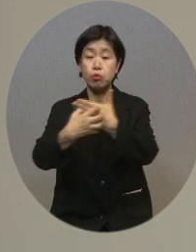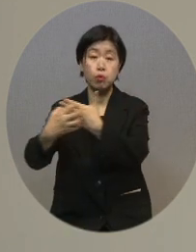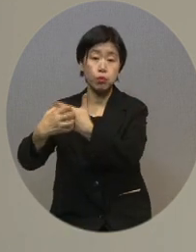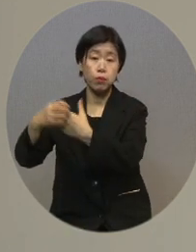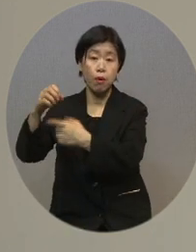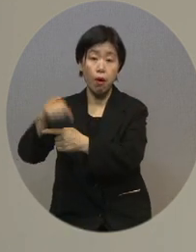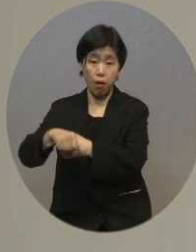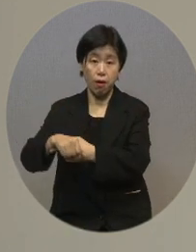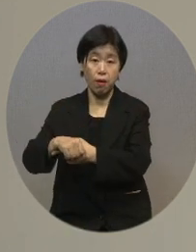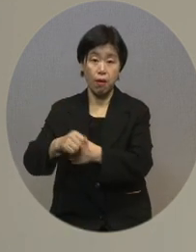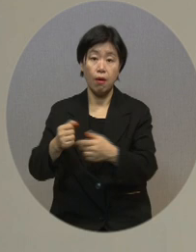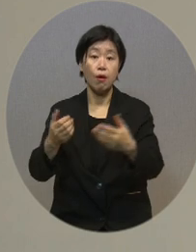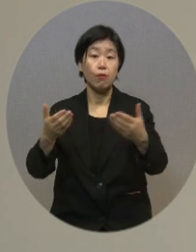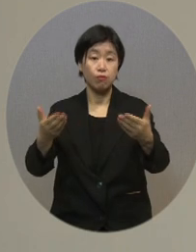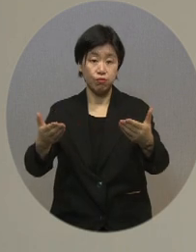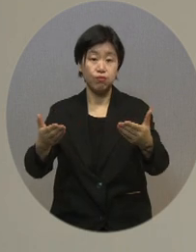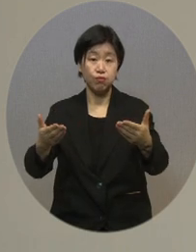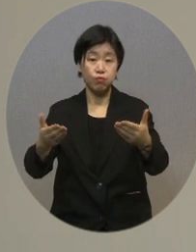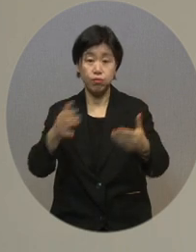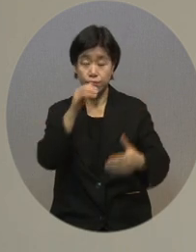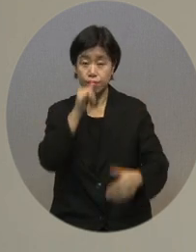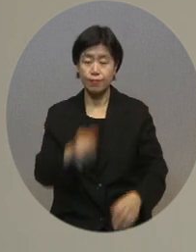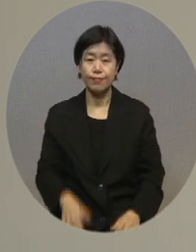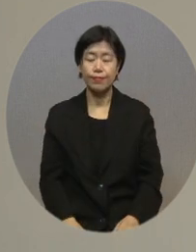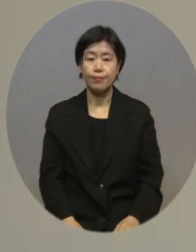그렇게 만든 겁니다.